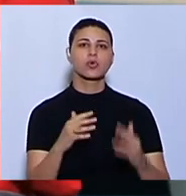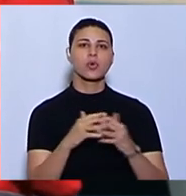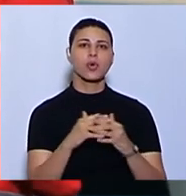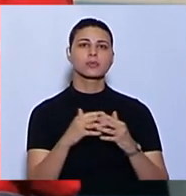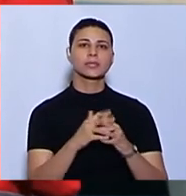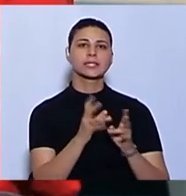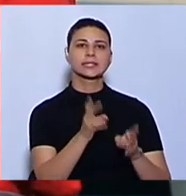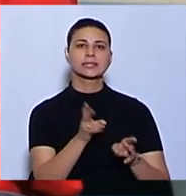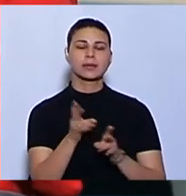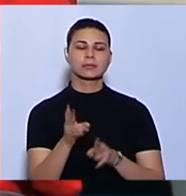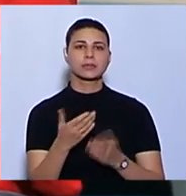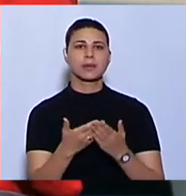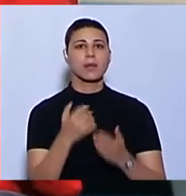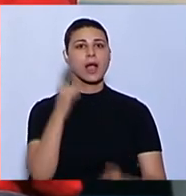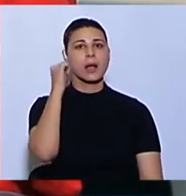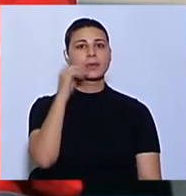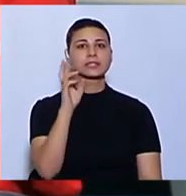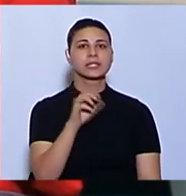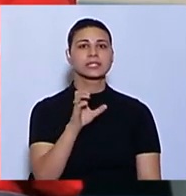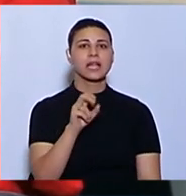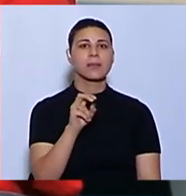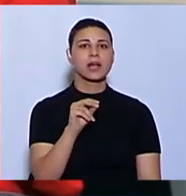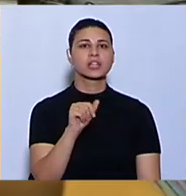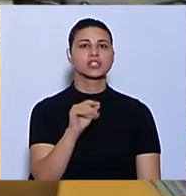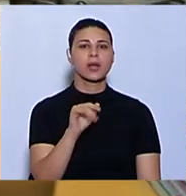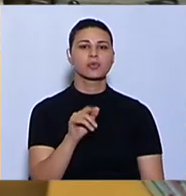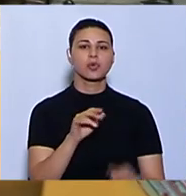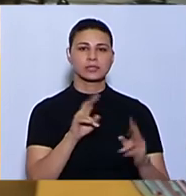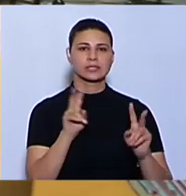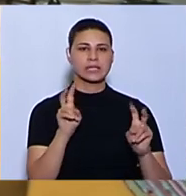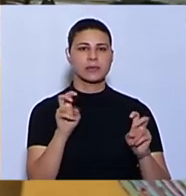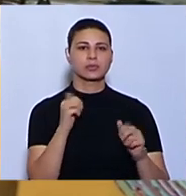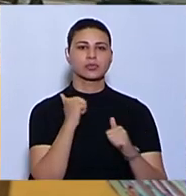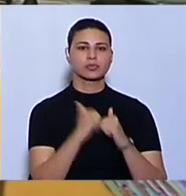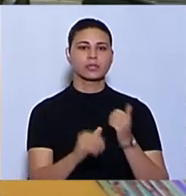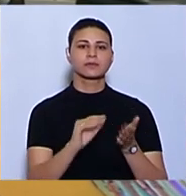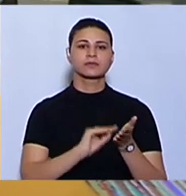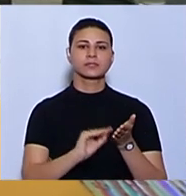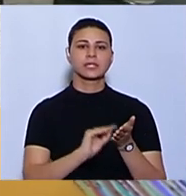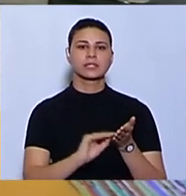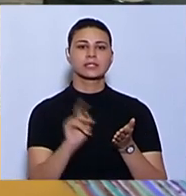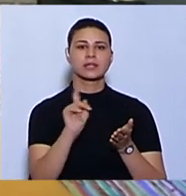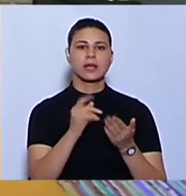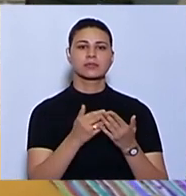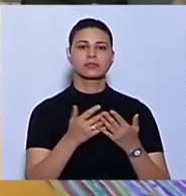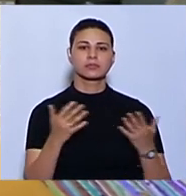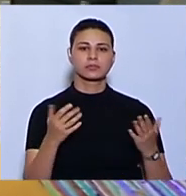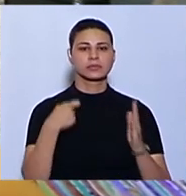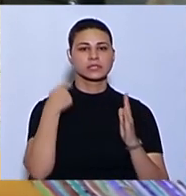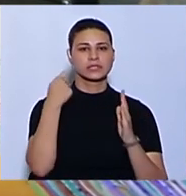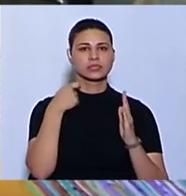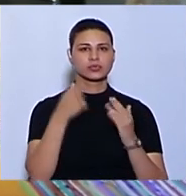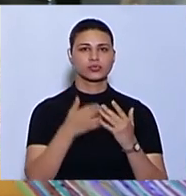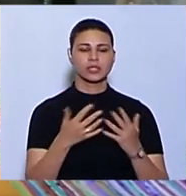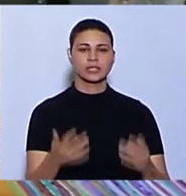კონფლიქტებზეც, კერძოდ აფხაზეთის და სამაჩაბლოს თემაზე ვაშუქებდი მოვლენებს, წერდი რაღაც სტატიებს, ვაკეთებდი